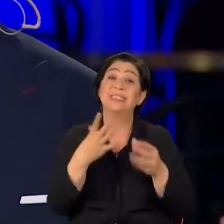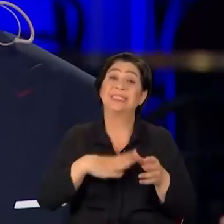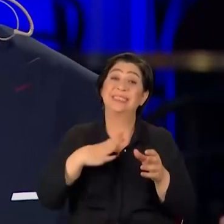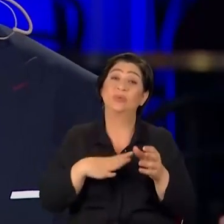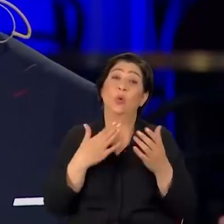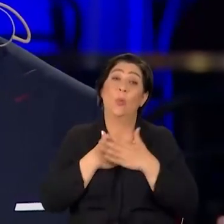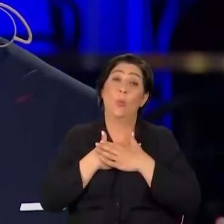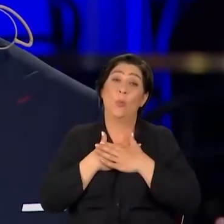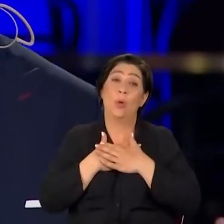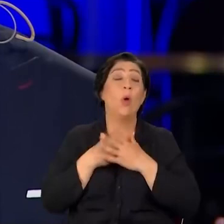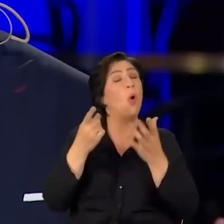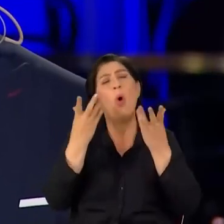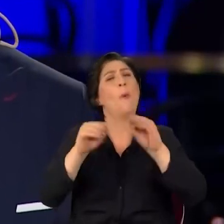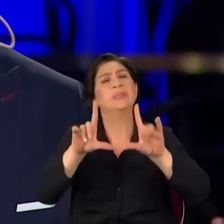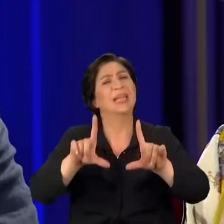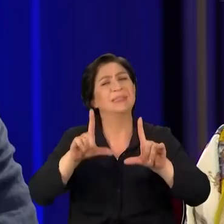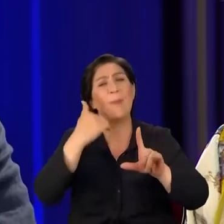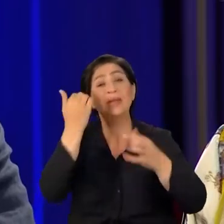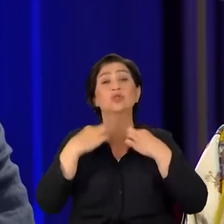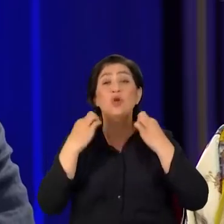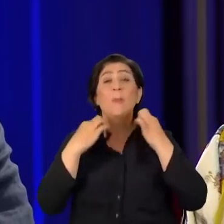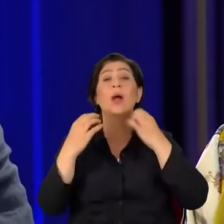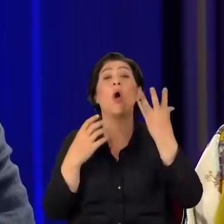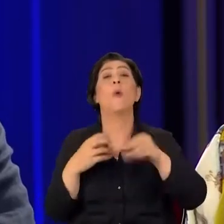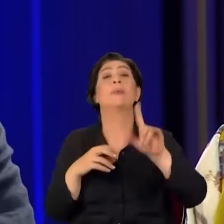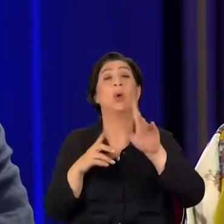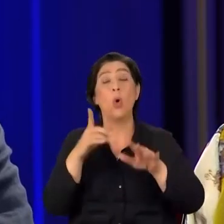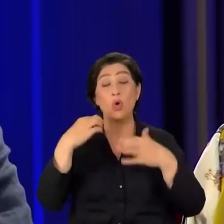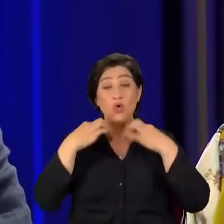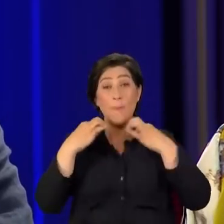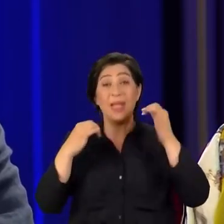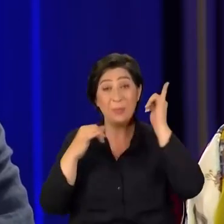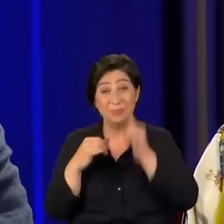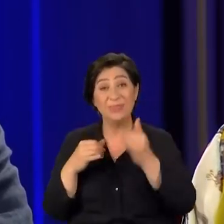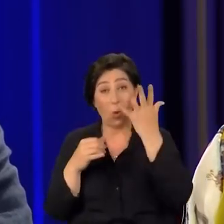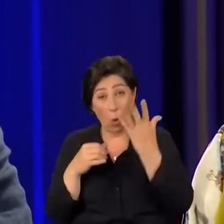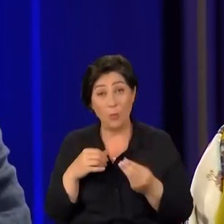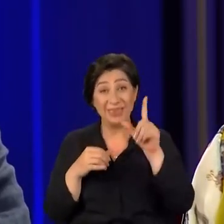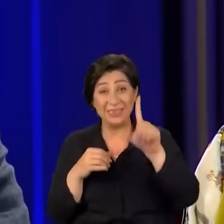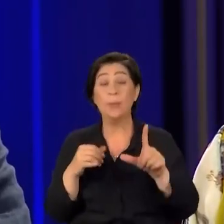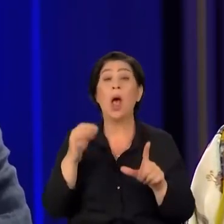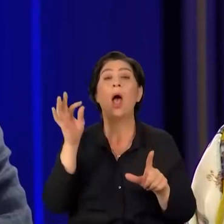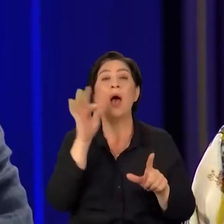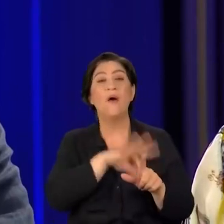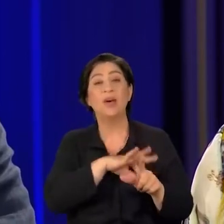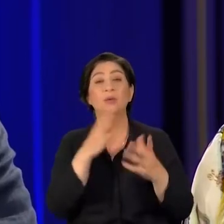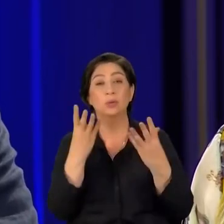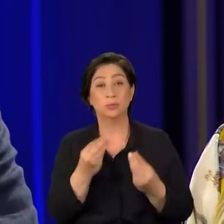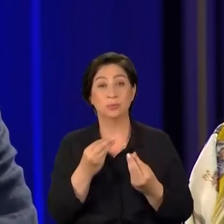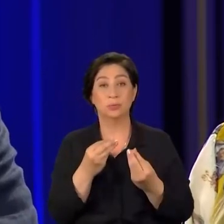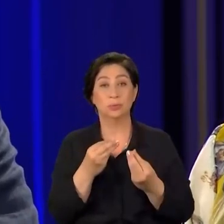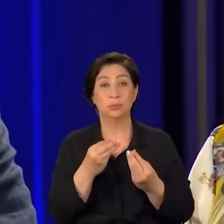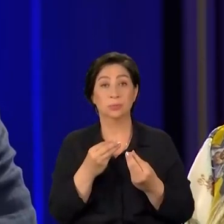Hayır. Ben öyle istiyorum. Öyle olmaması lazım. Aslında o gömleğin kirlenmiş olması lazım ki işe yaramış olduğu anlaşılsın. İçinde insan